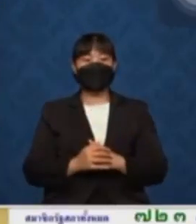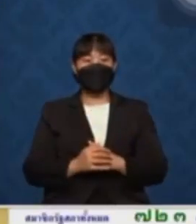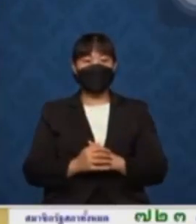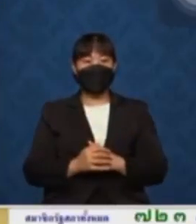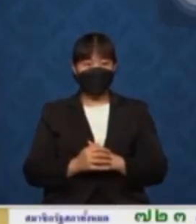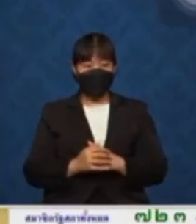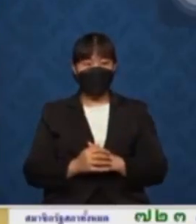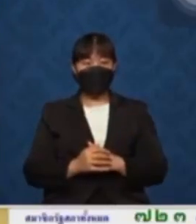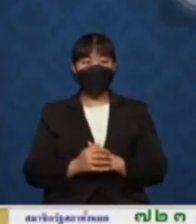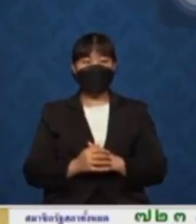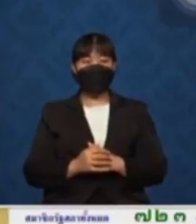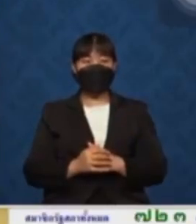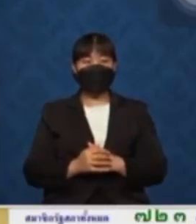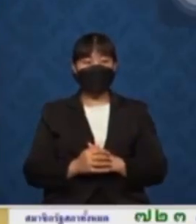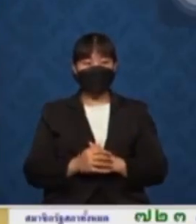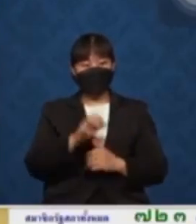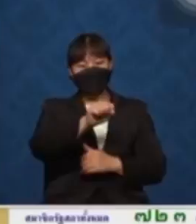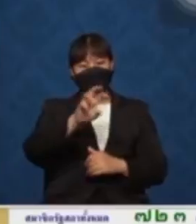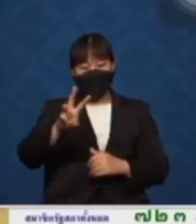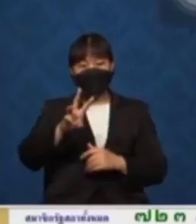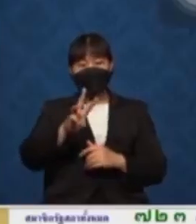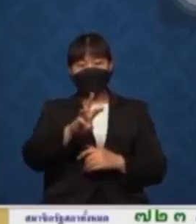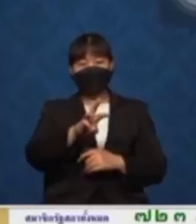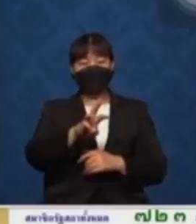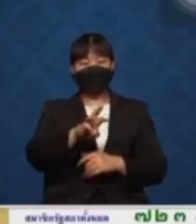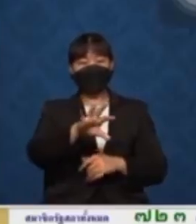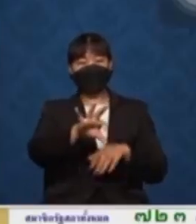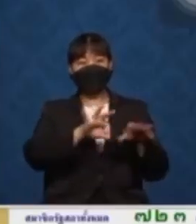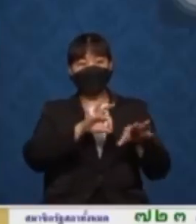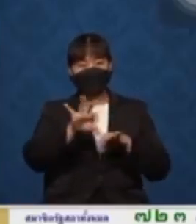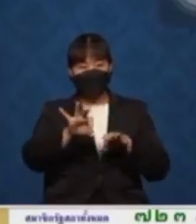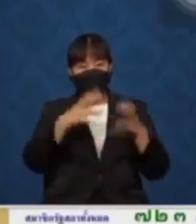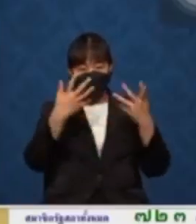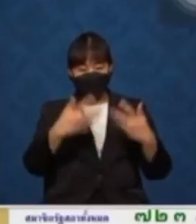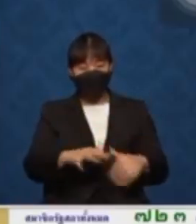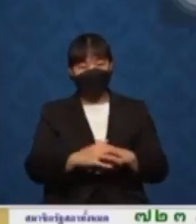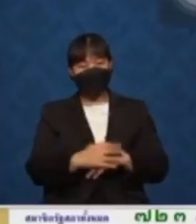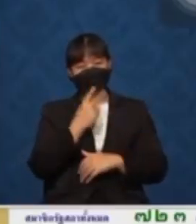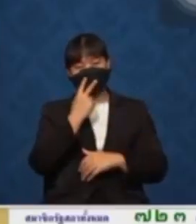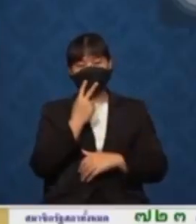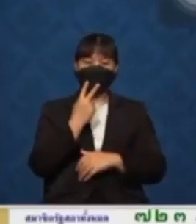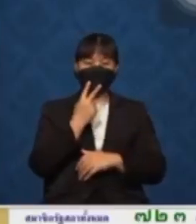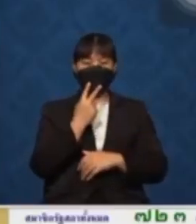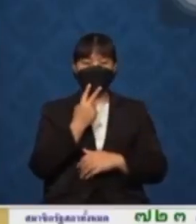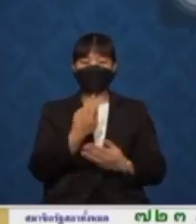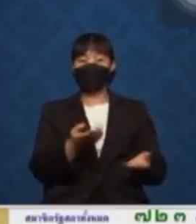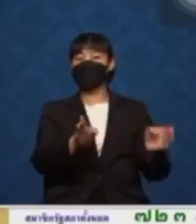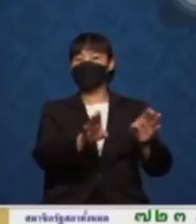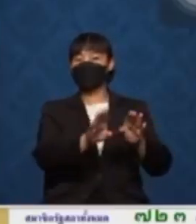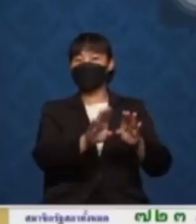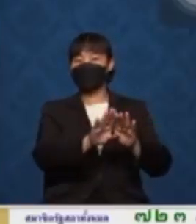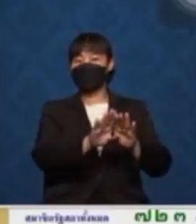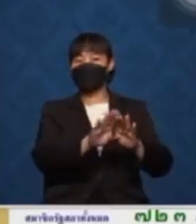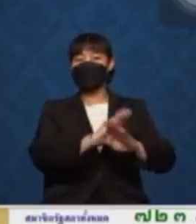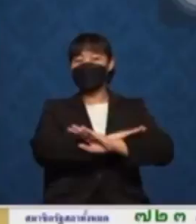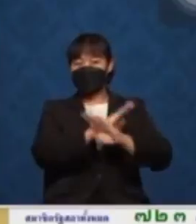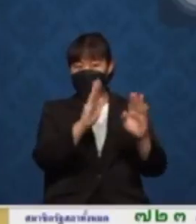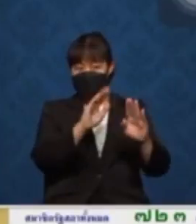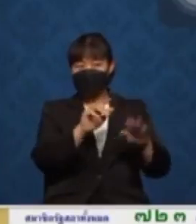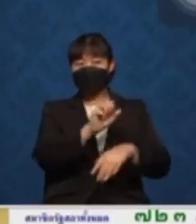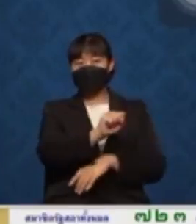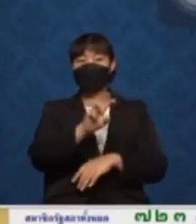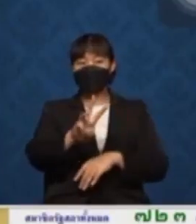ตั้งไปเลือกตั้งมาหน้าตาของวุฒิสภากับหน้าตาของสภาผู้แทนราษฎรไม่ได้แตกต่างกันมากเขาก็เลยตัดสินใจยุบวุฒิสภาไปในปีพุทธศัก